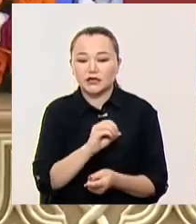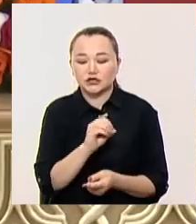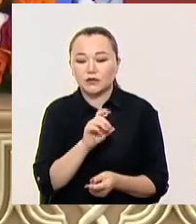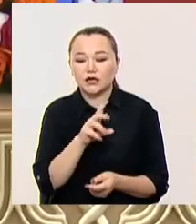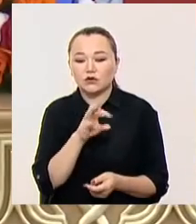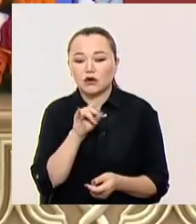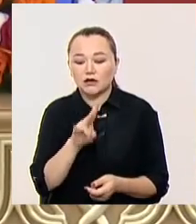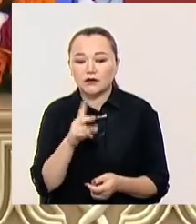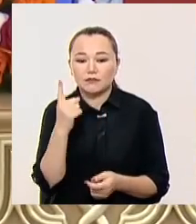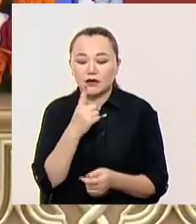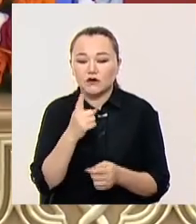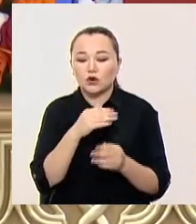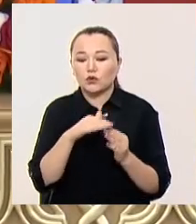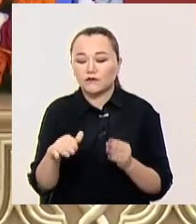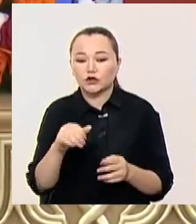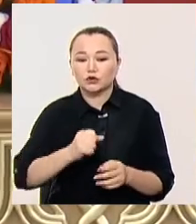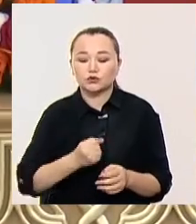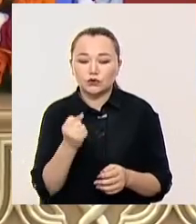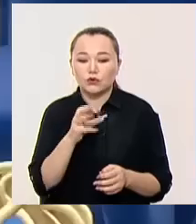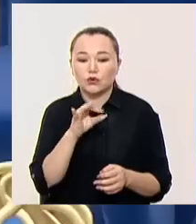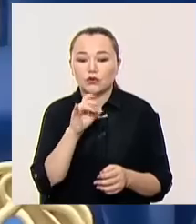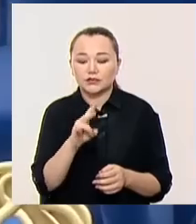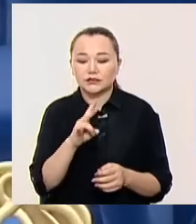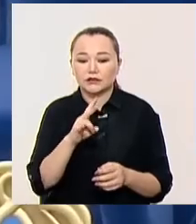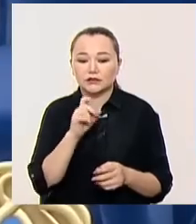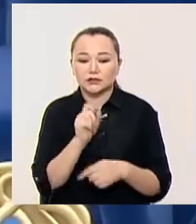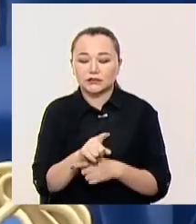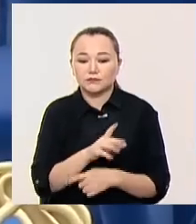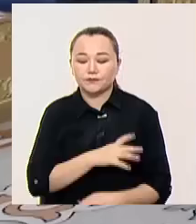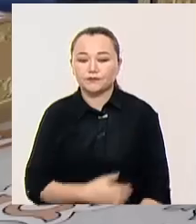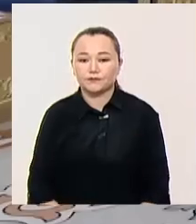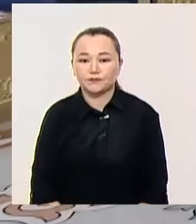Эрдоғанға 1-ші дәрежелі достық орденін тарту етті.